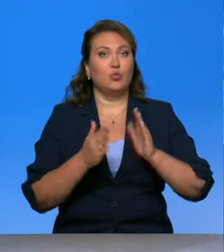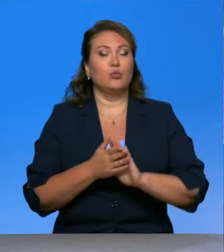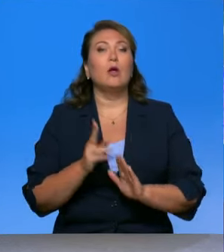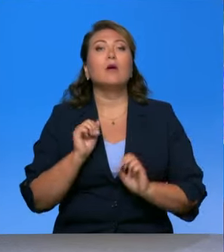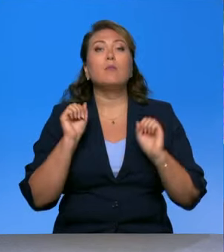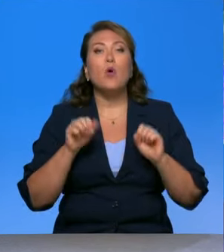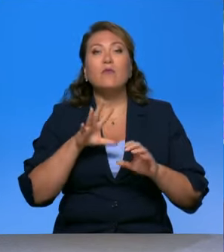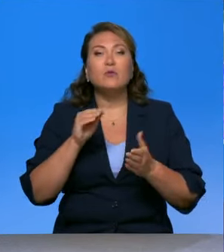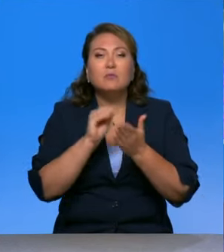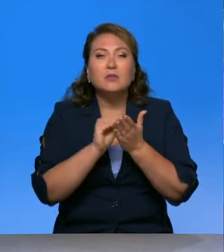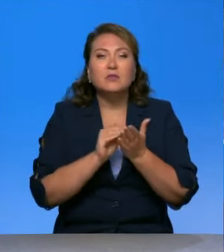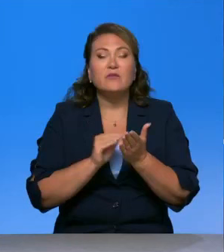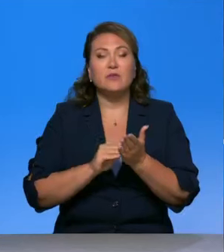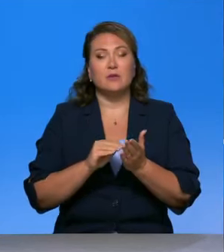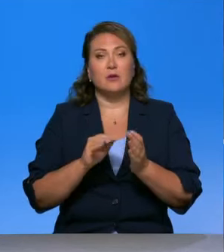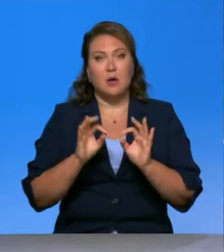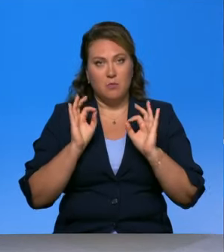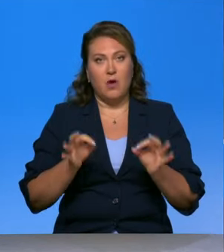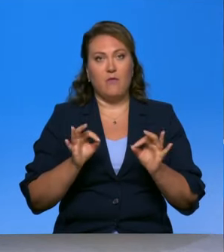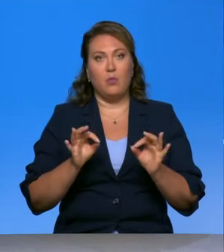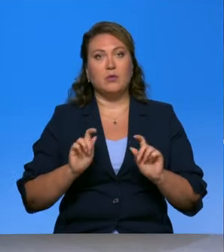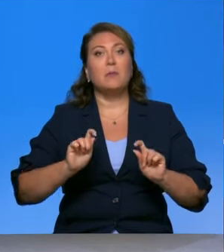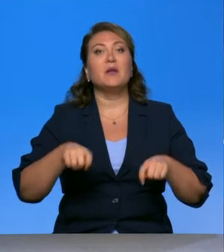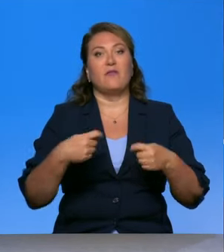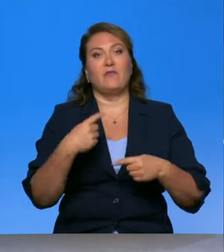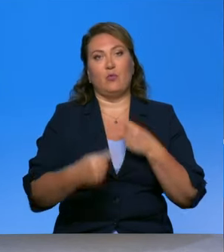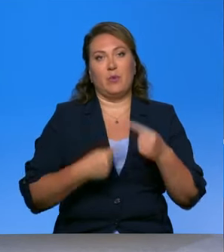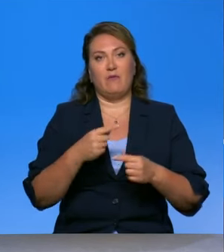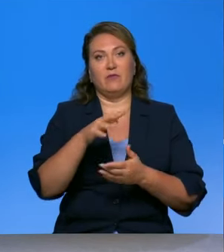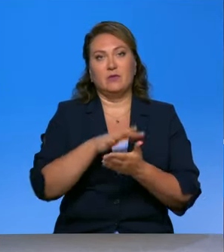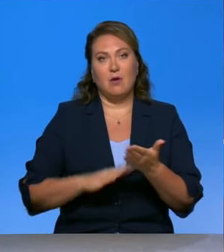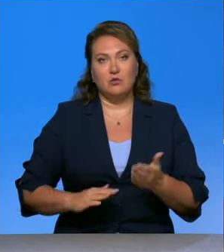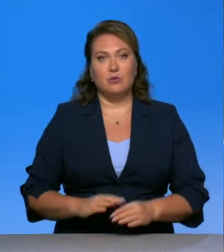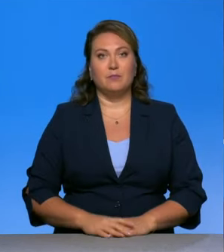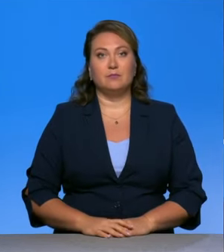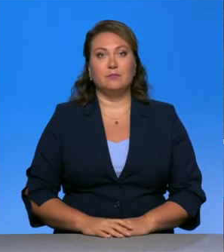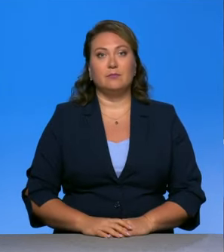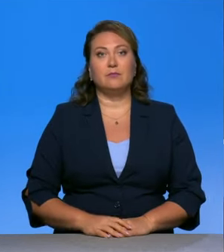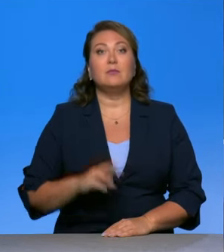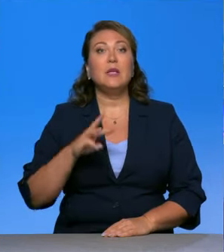это беспристрастным образом, передавая уже следующим поколениям. В общем, он такой стандарт задал,